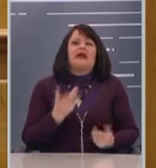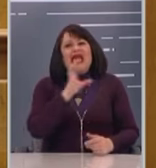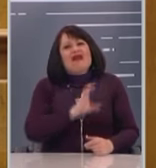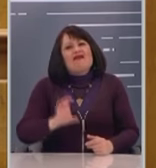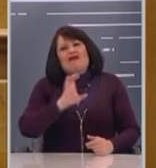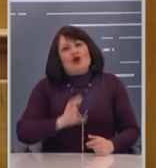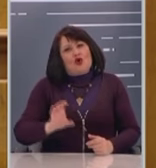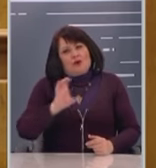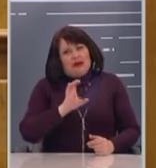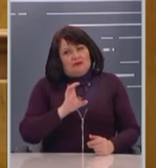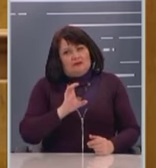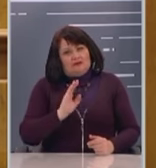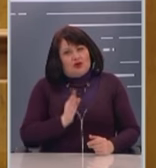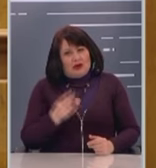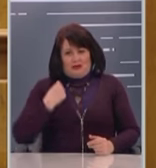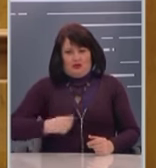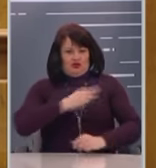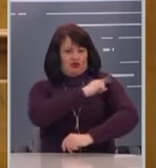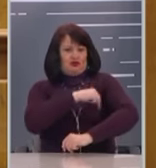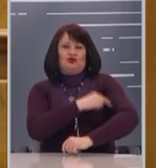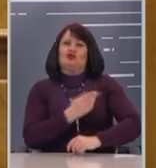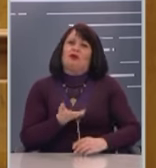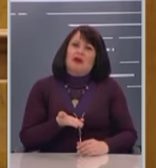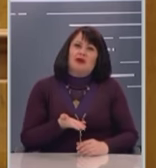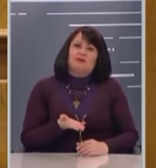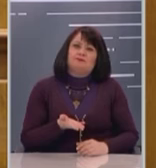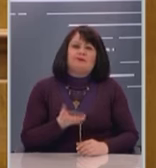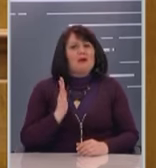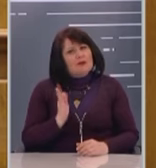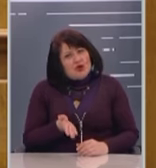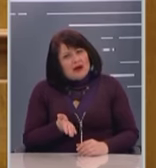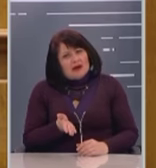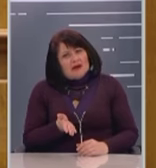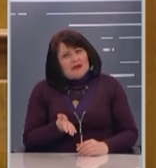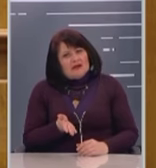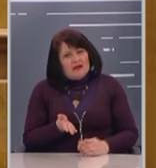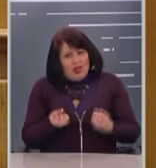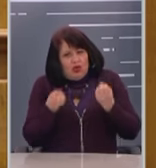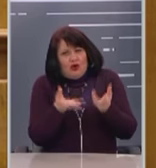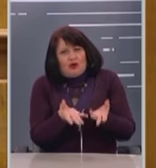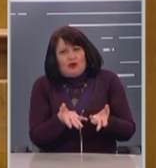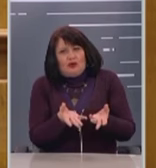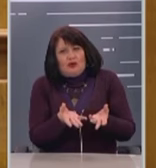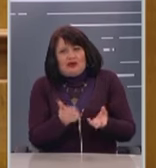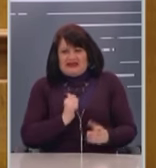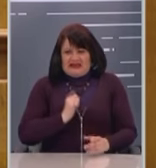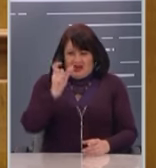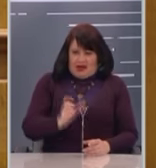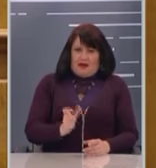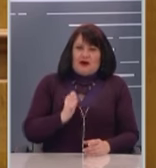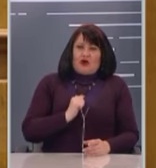χώρα ένα δημόσιο νοσοκομείο θα μπορούσε να δοθεί χάρισμα σε κάποιον